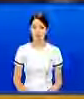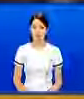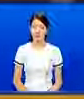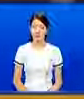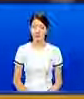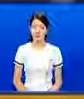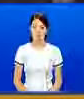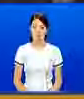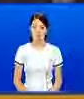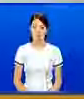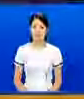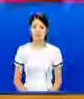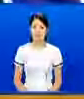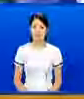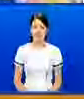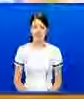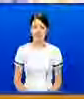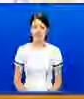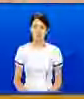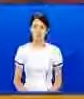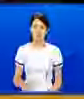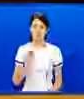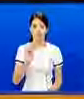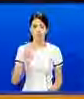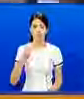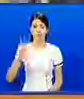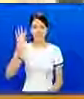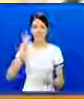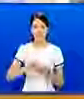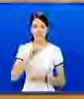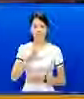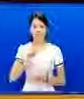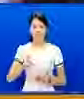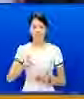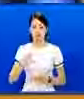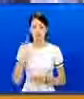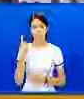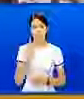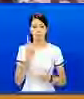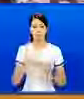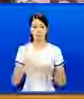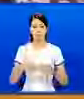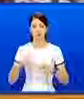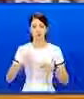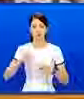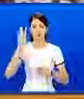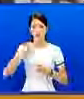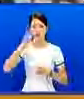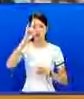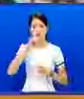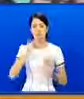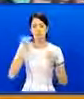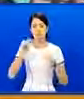еш жерде өзгермеді. Абай күллі азаматқа ортақ, оның жазу машығы, ойлау тағылымында бүтін қазақтың игі болмысы,